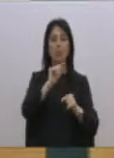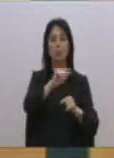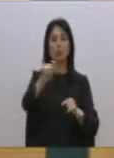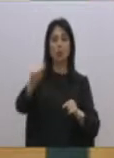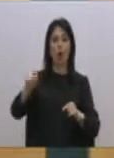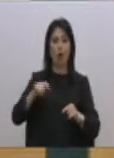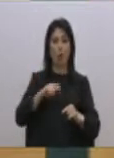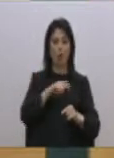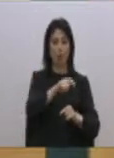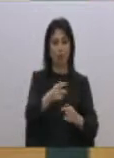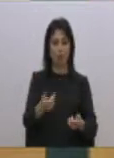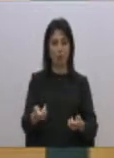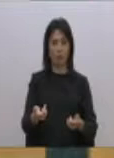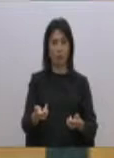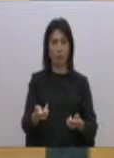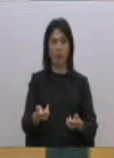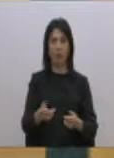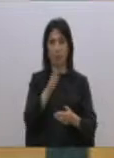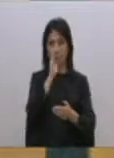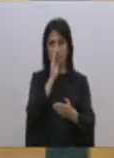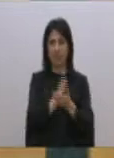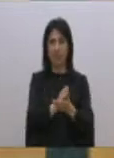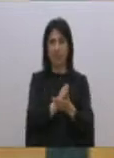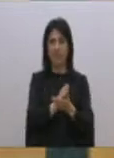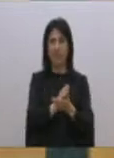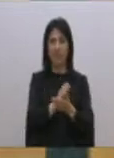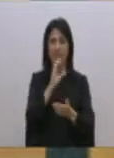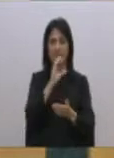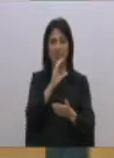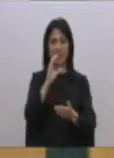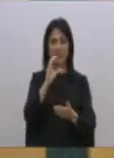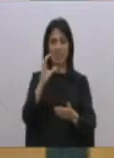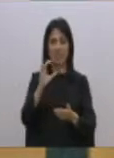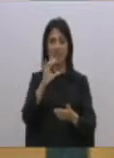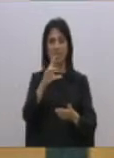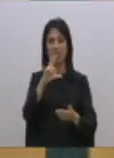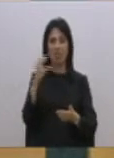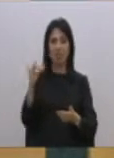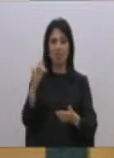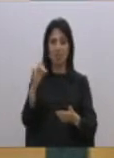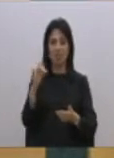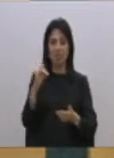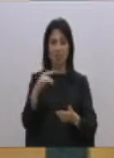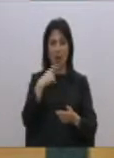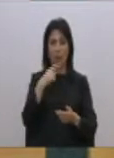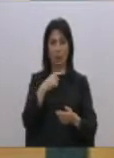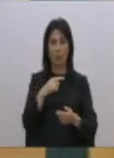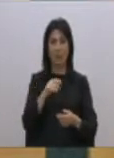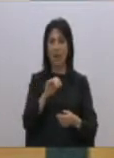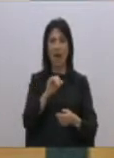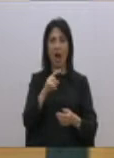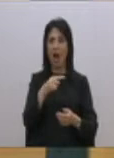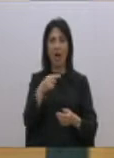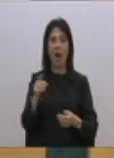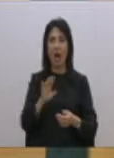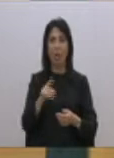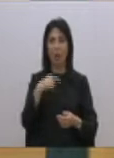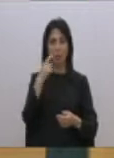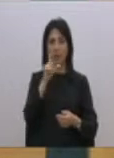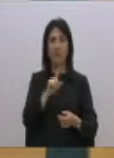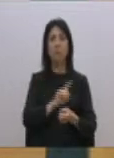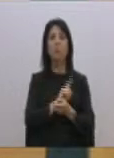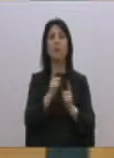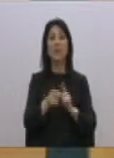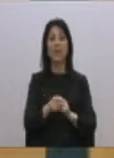mușaobași. Irda pe CCG ambob, simasrom, chiar gamorit hoto. Eseti irebio.